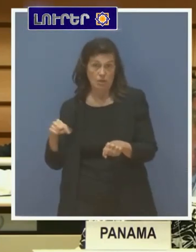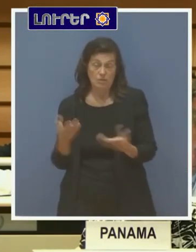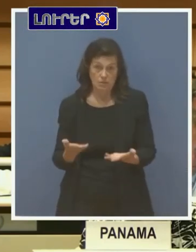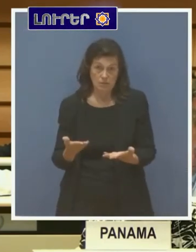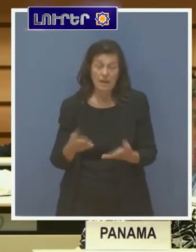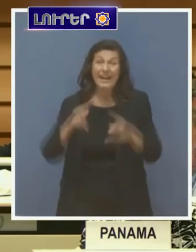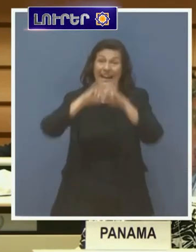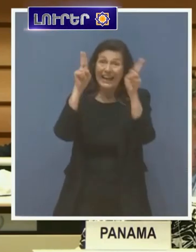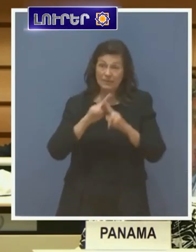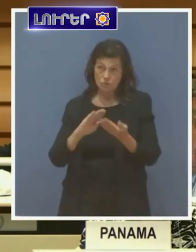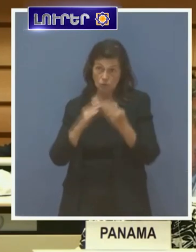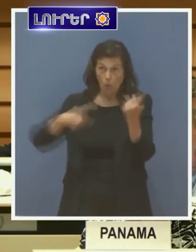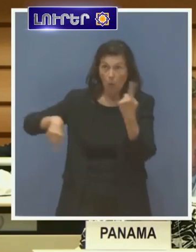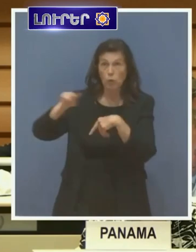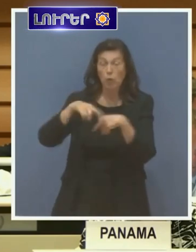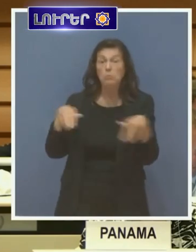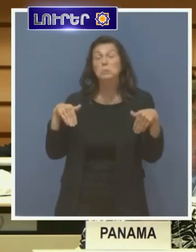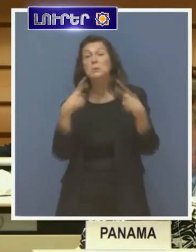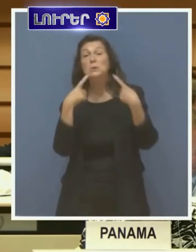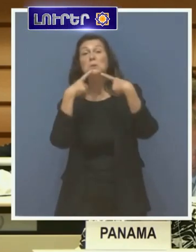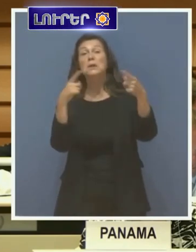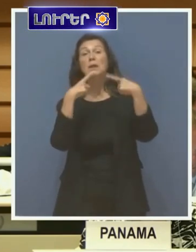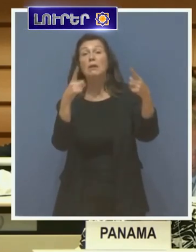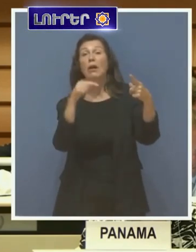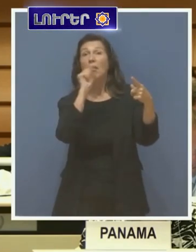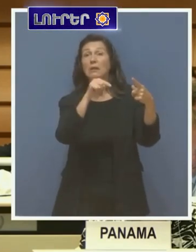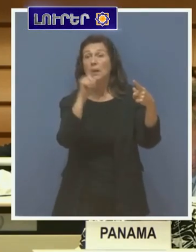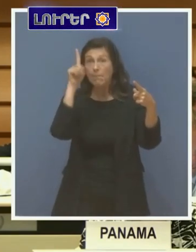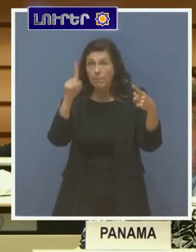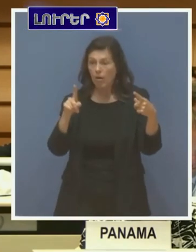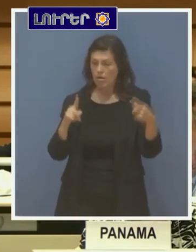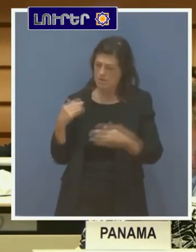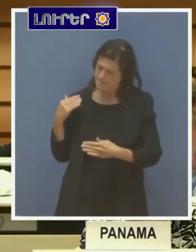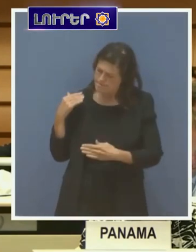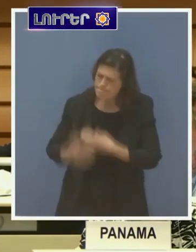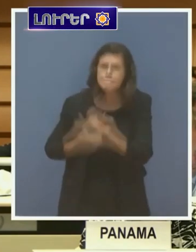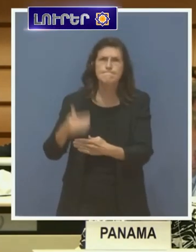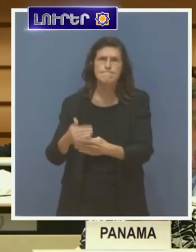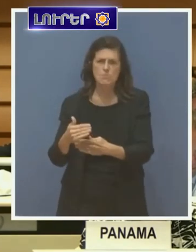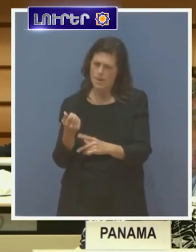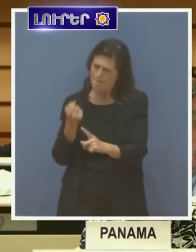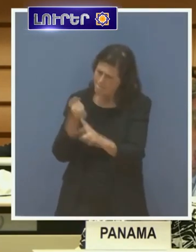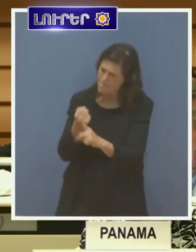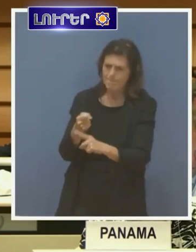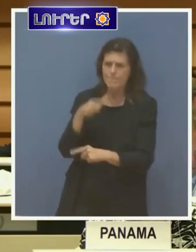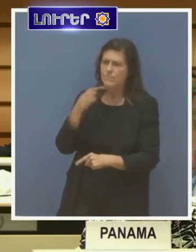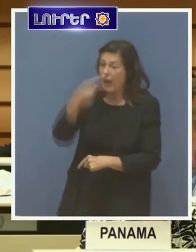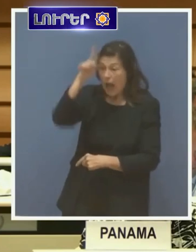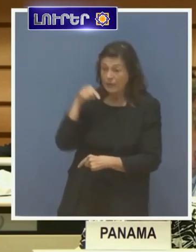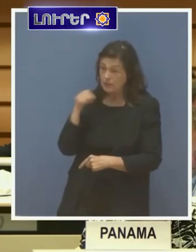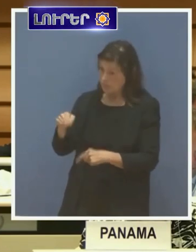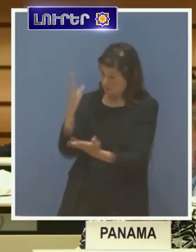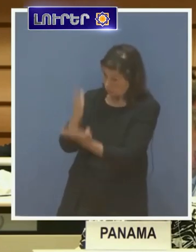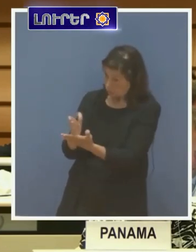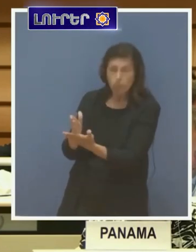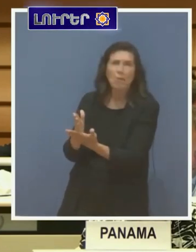հողը։ Այս ամենը պետք է անհապաղ դադարեցվի եւ փակում պետք է դուրս գա բնիկ ժողովրդի այն տարածքներեն, որոնք այդ ժողովուրդը կսփաղեցնեն